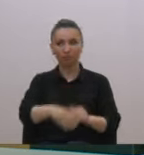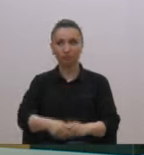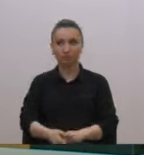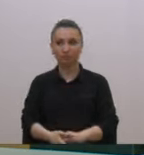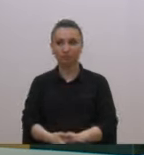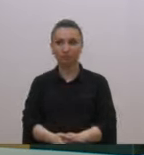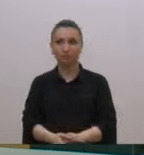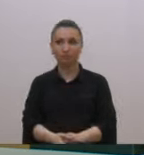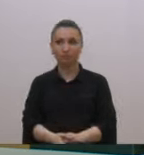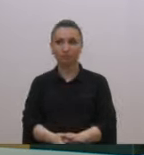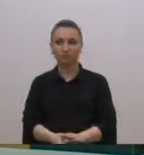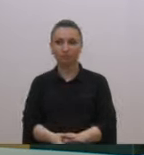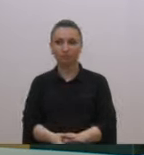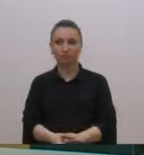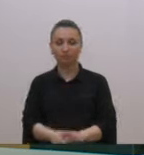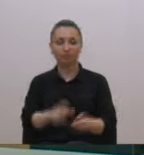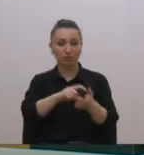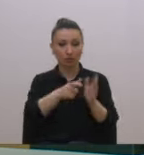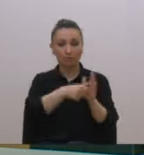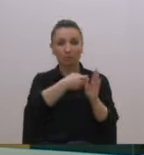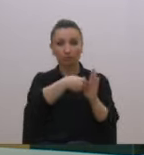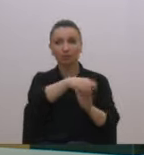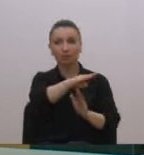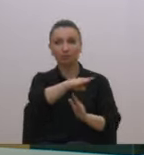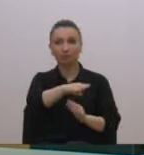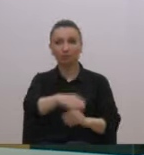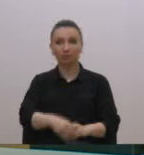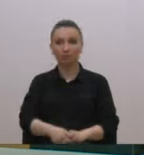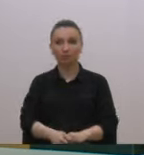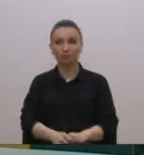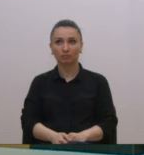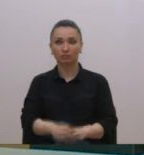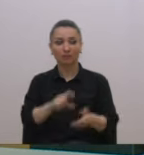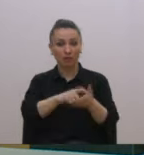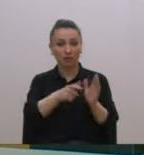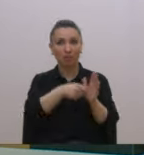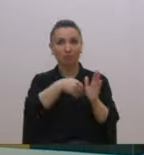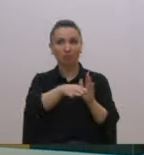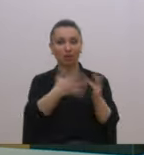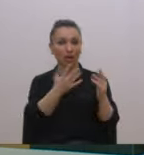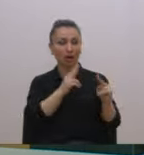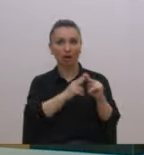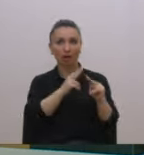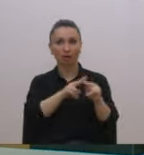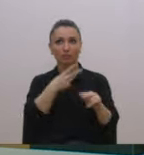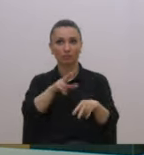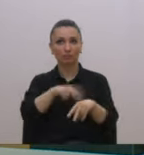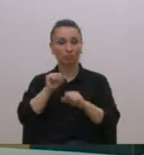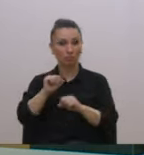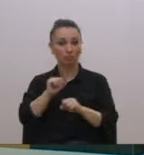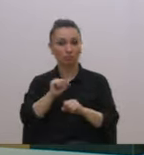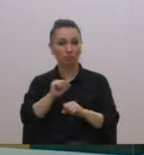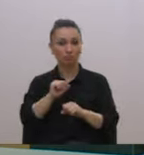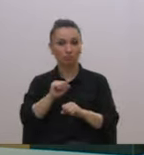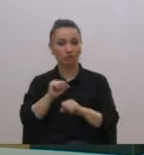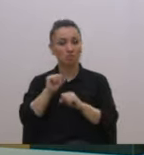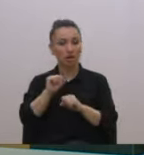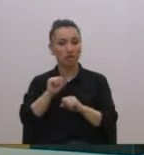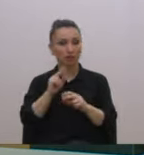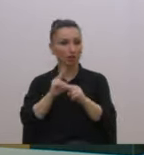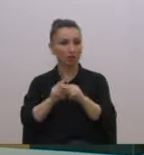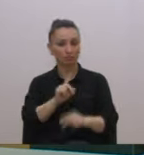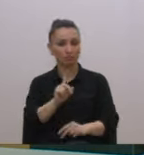ვაშაძეს. დაატოვებინეთ დარბაზი. დაატოვებინეთ და ხელს ნუ უშლით მანდატურს. მანდატურს ხელი